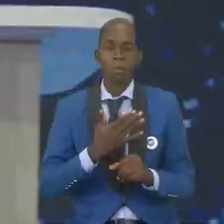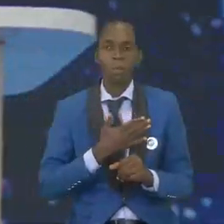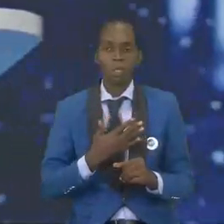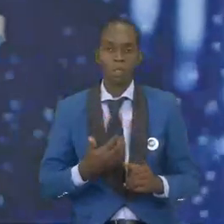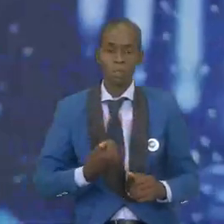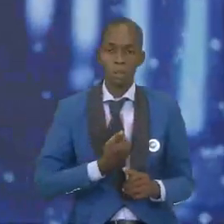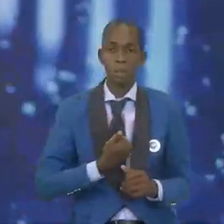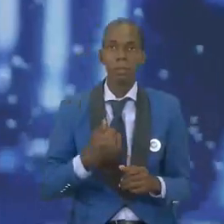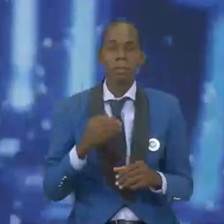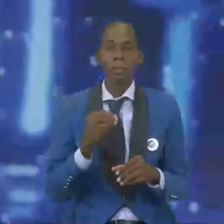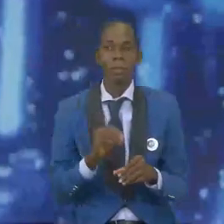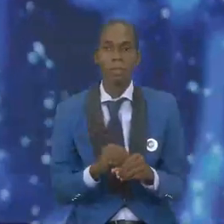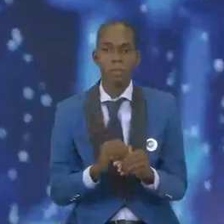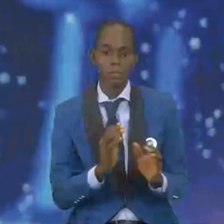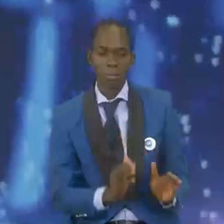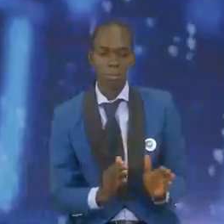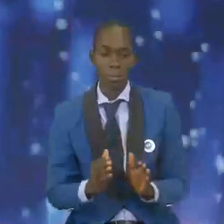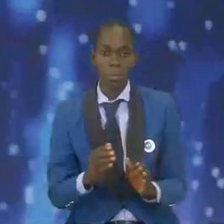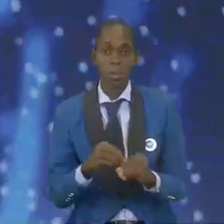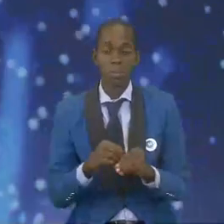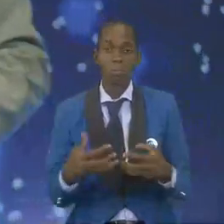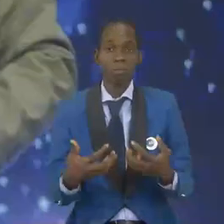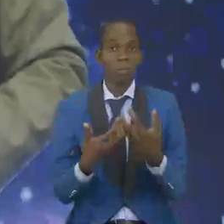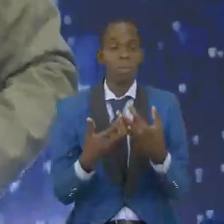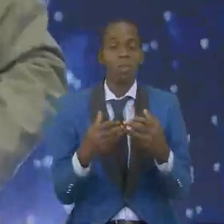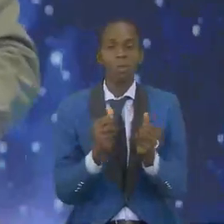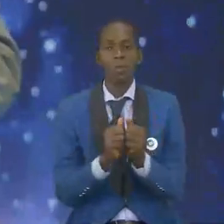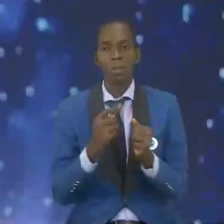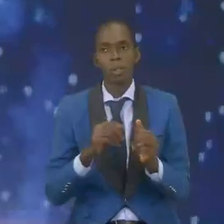m'aligner aux objectifs de Dieu.